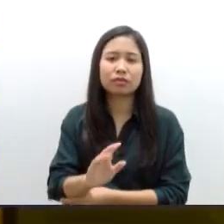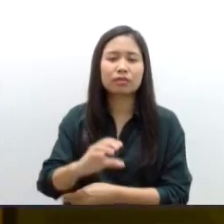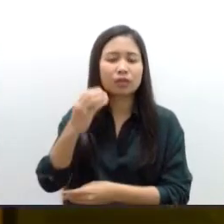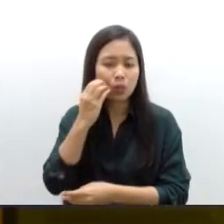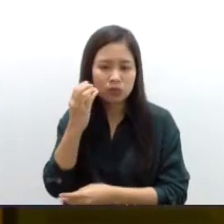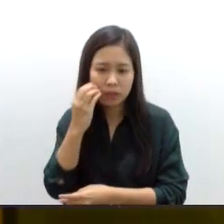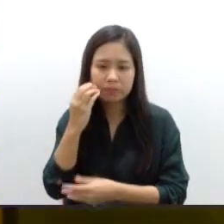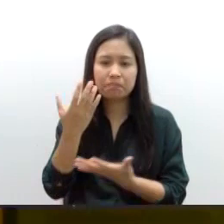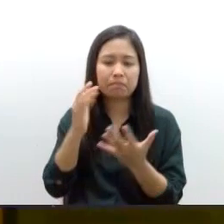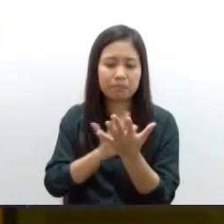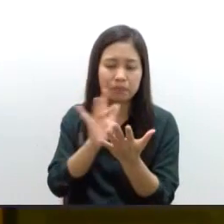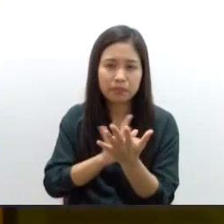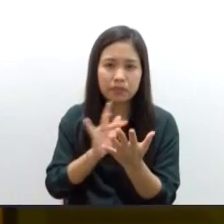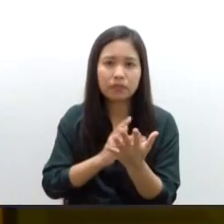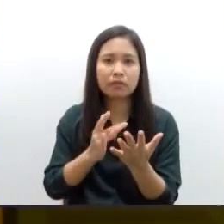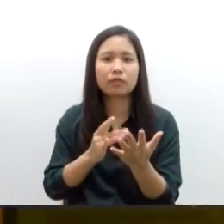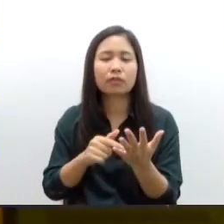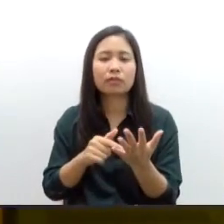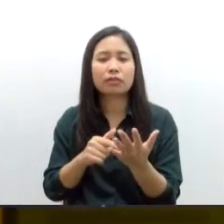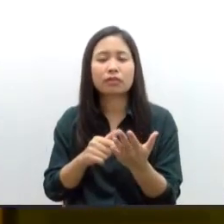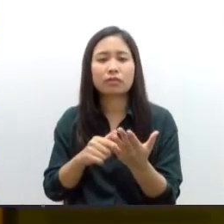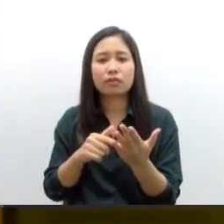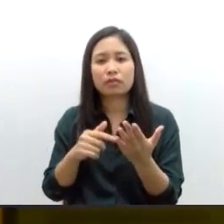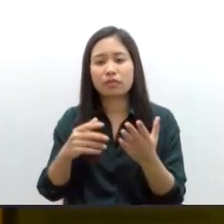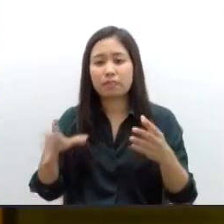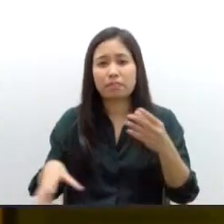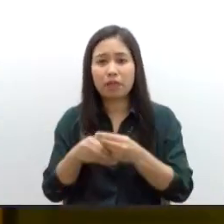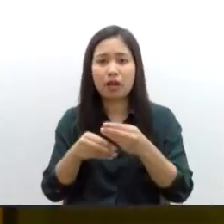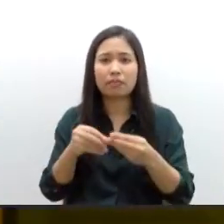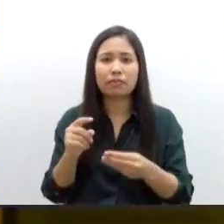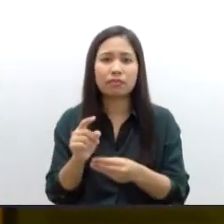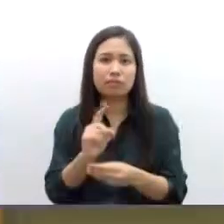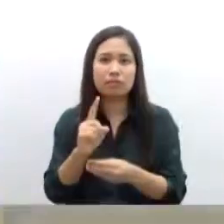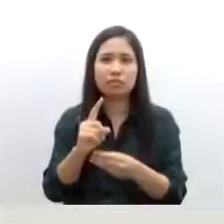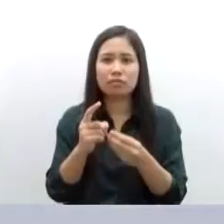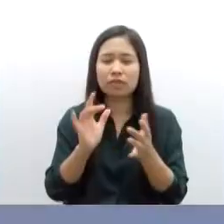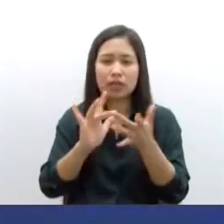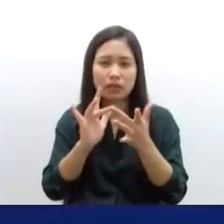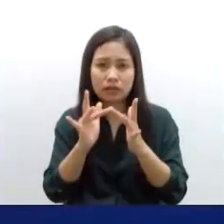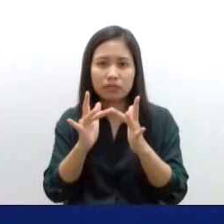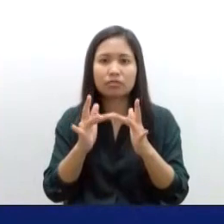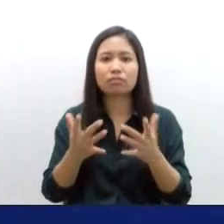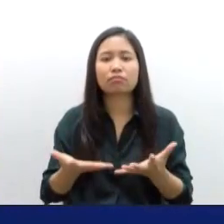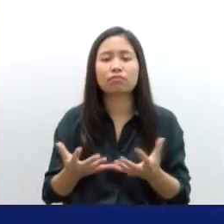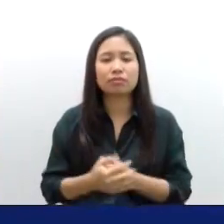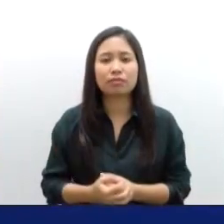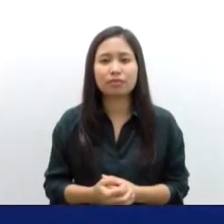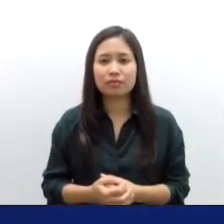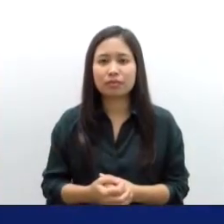ฟนแท็บเล็ตหรือเพิ่มเติมในส่วนของอินเทอร์เน็ต